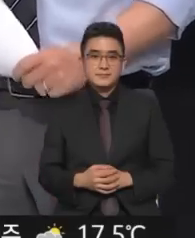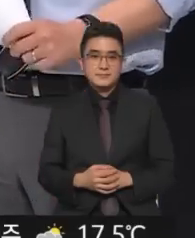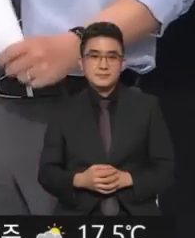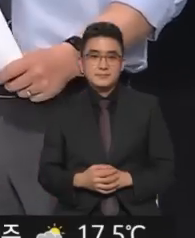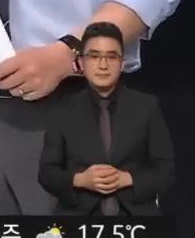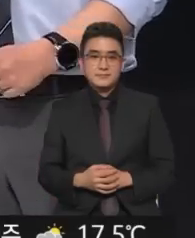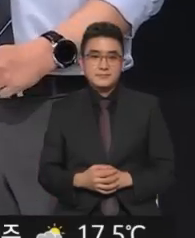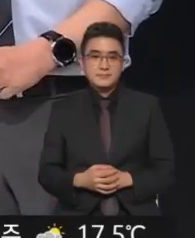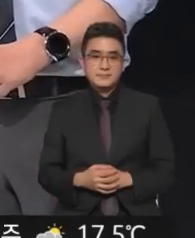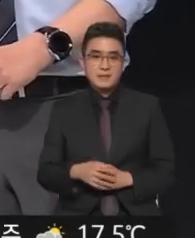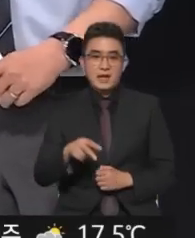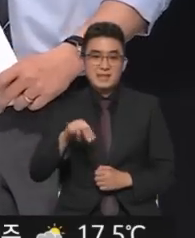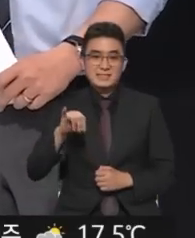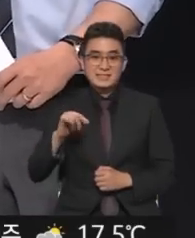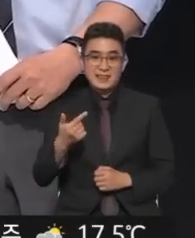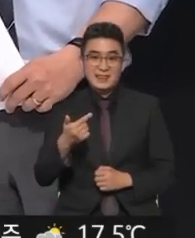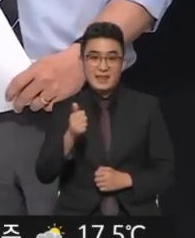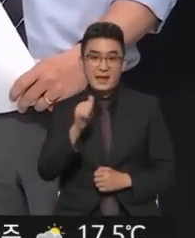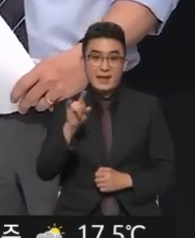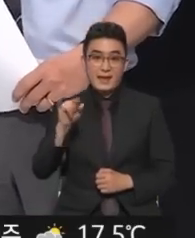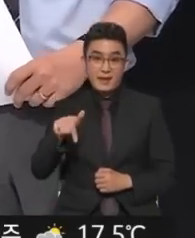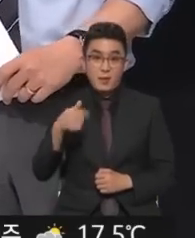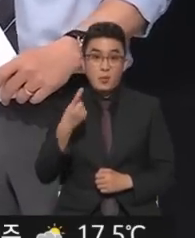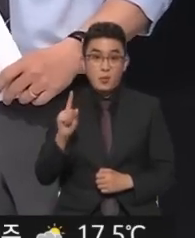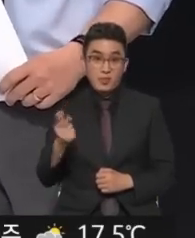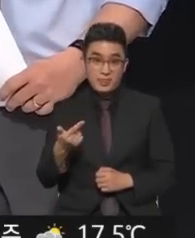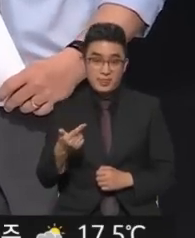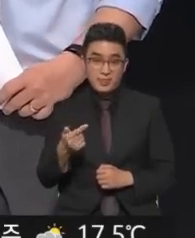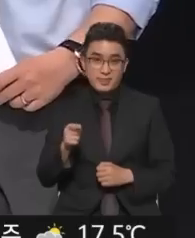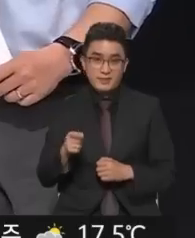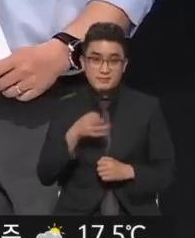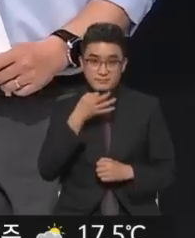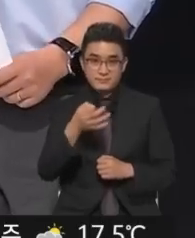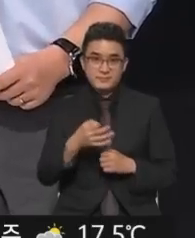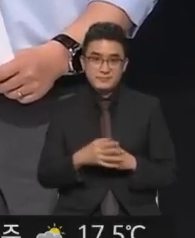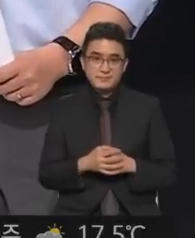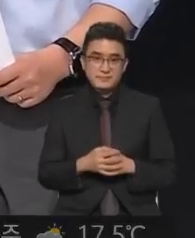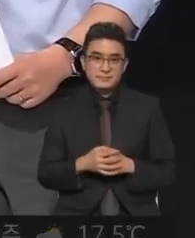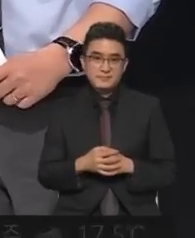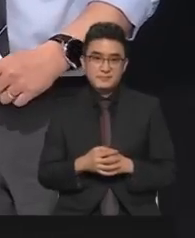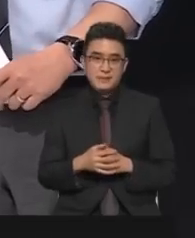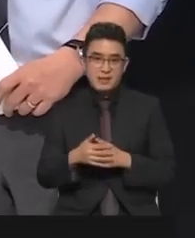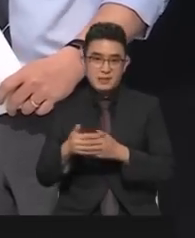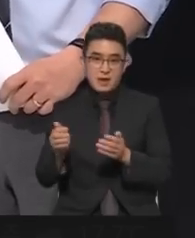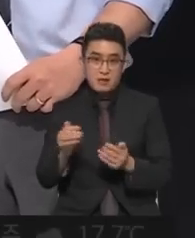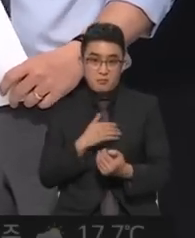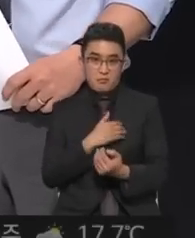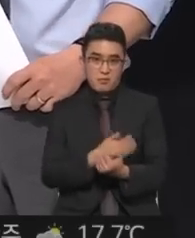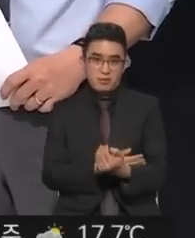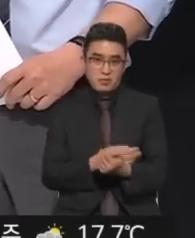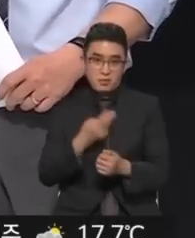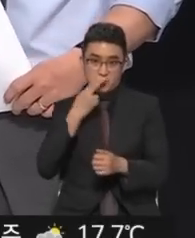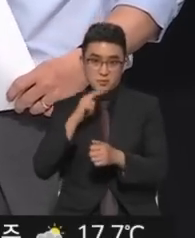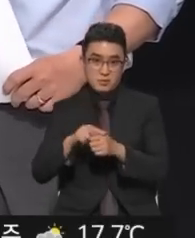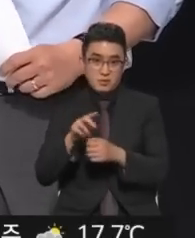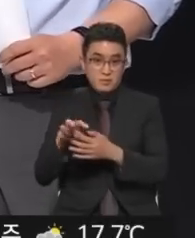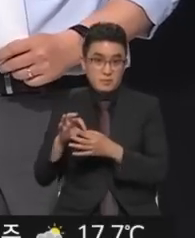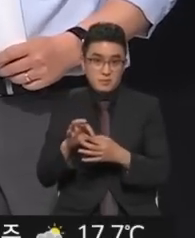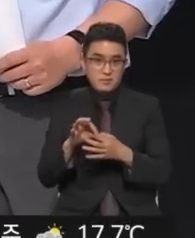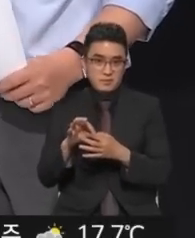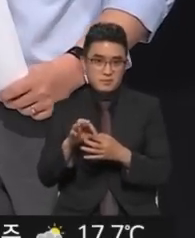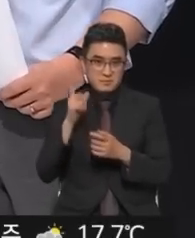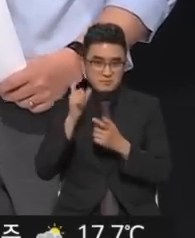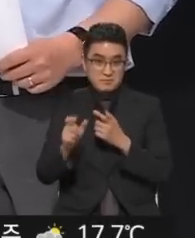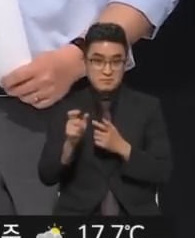이른바 신핵관으로 통하죠. 국민의힘 윤상현 의원이 당권 도전을 고심 중이라고 합니다. 본인이 당대표가 돼야